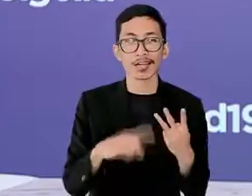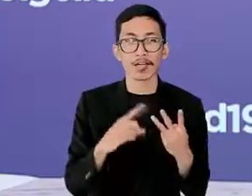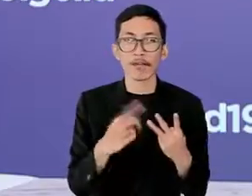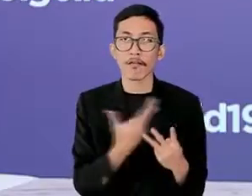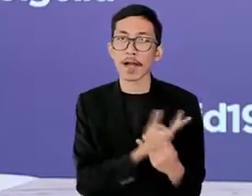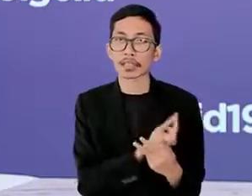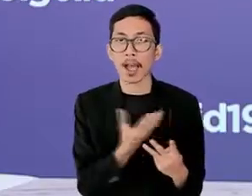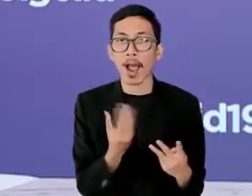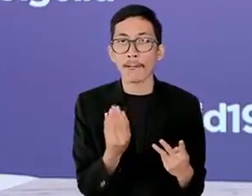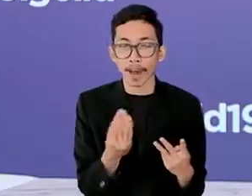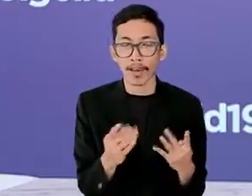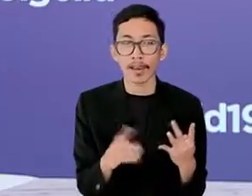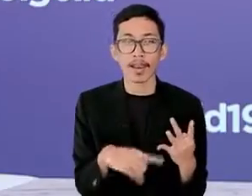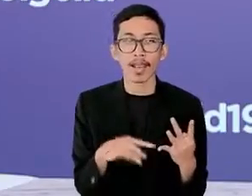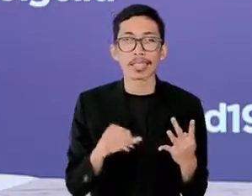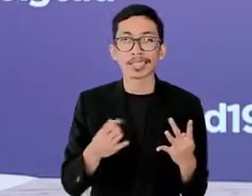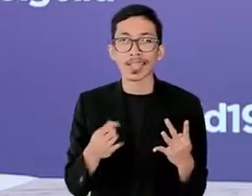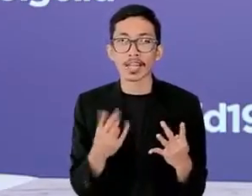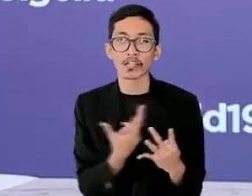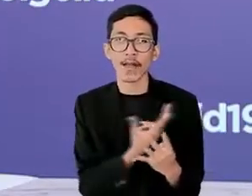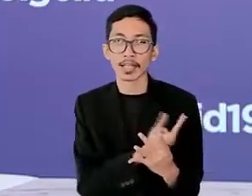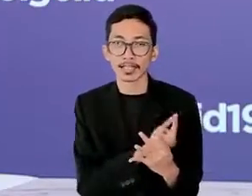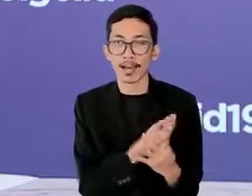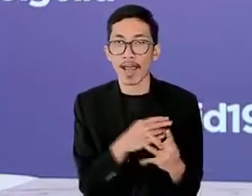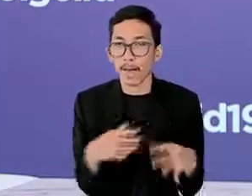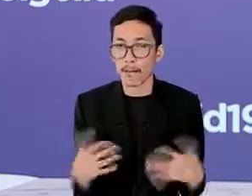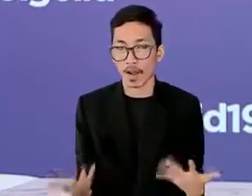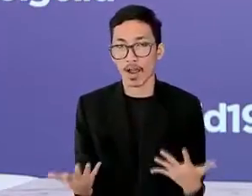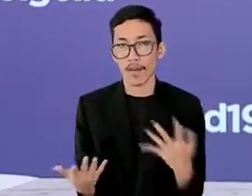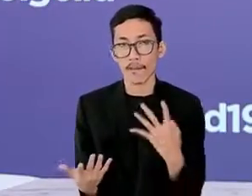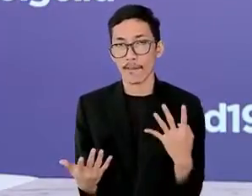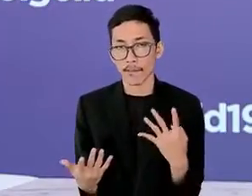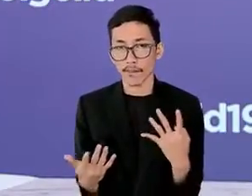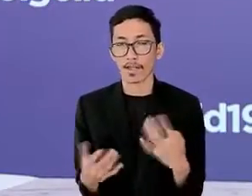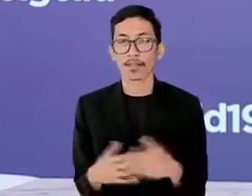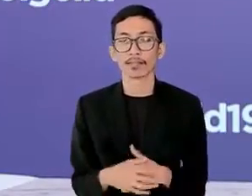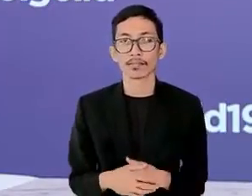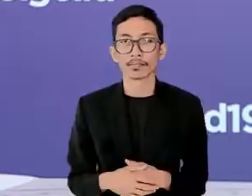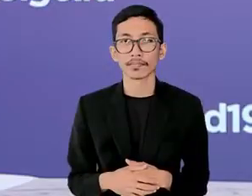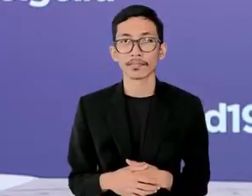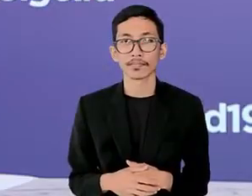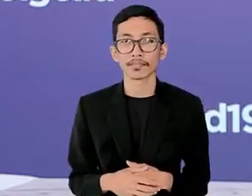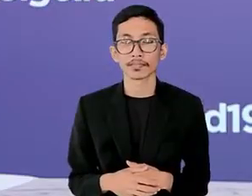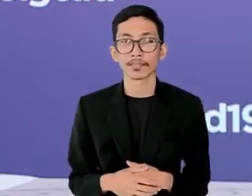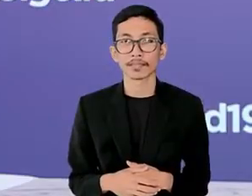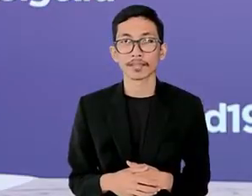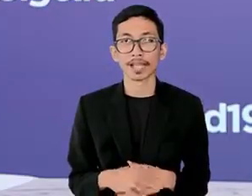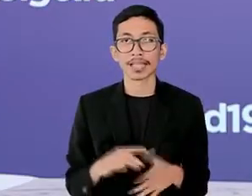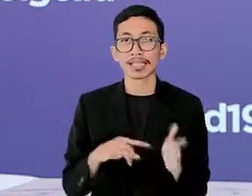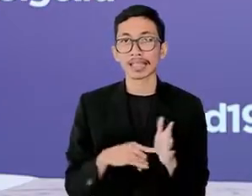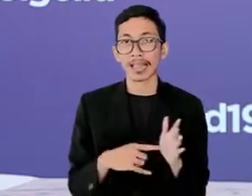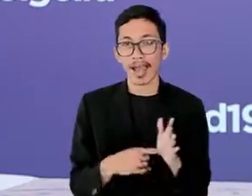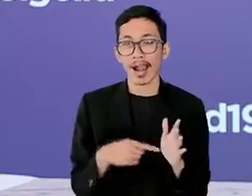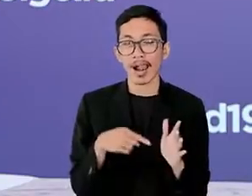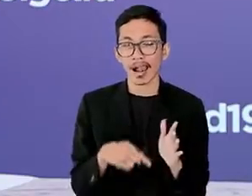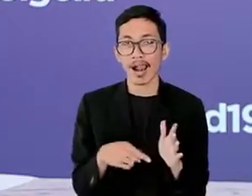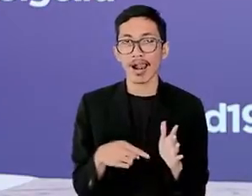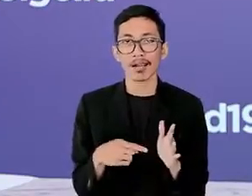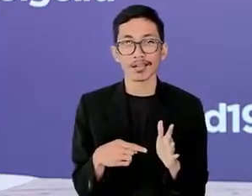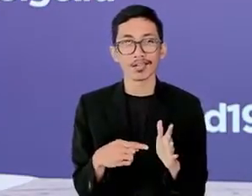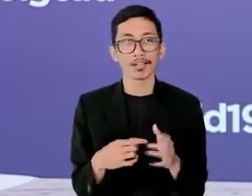dan jenis vaksin penting untuk diketahui bahwa saat ini digitalisasi informasi kesehatan